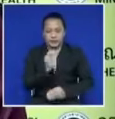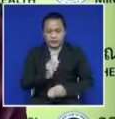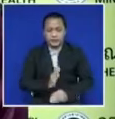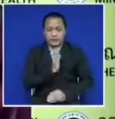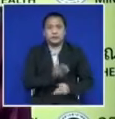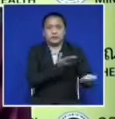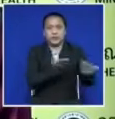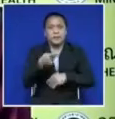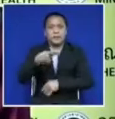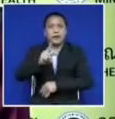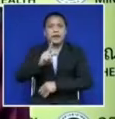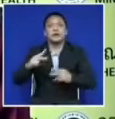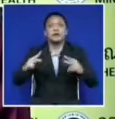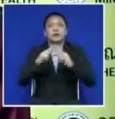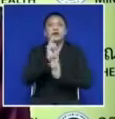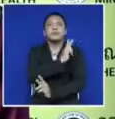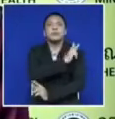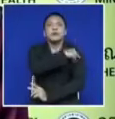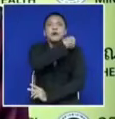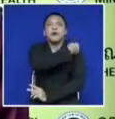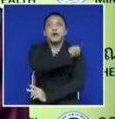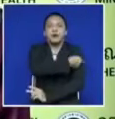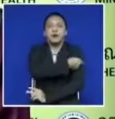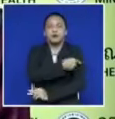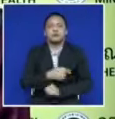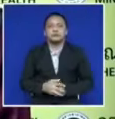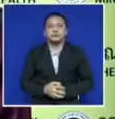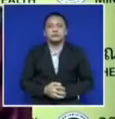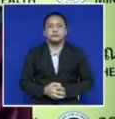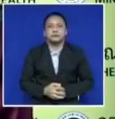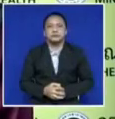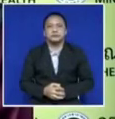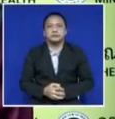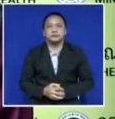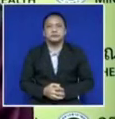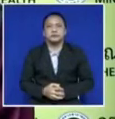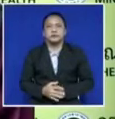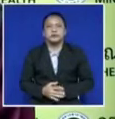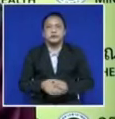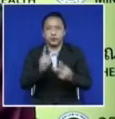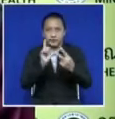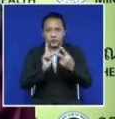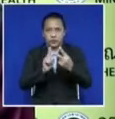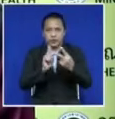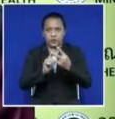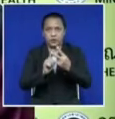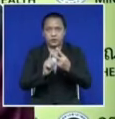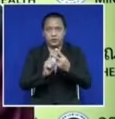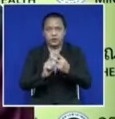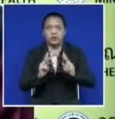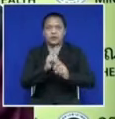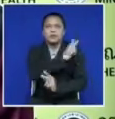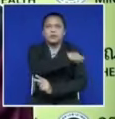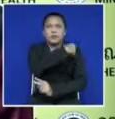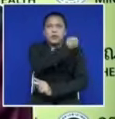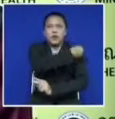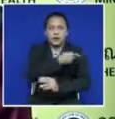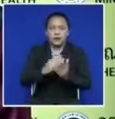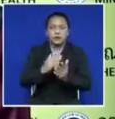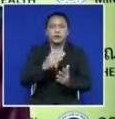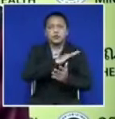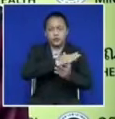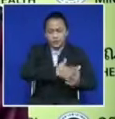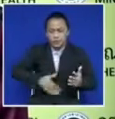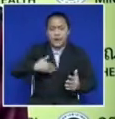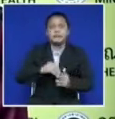ากท่านปลัดกระทรวงสาธารณสุขนายแพทย์เกียรติภูมิวงศ์ระจิตท่านที่2ท่านสาธารณสุขนิเทศเขตสุขภาพที่